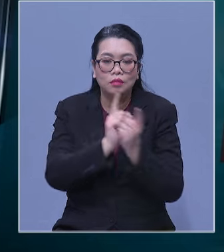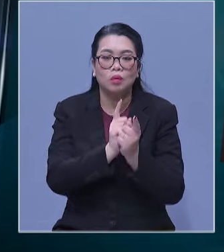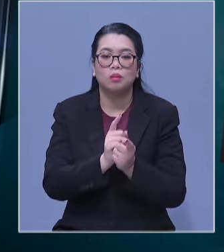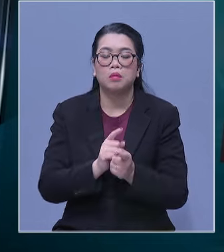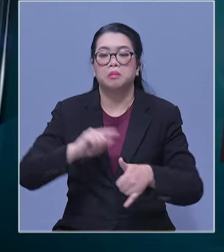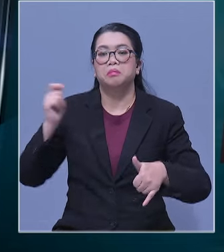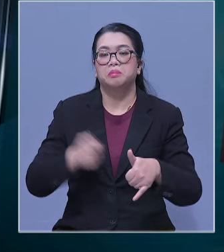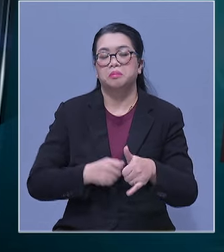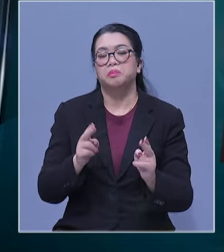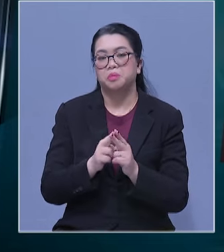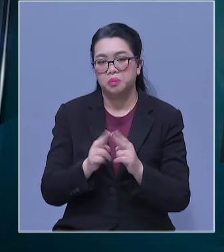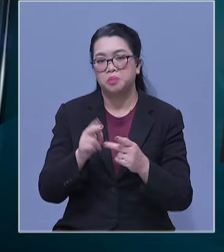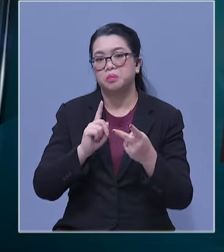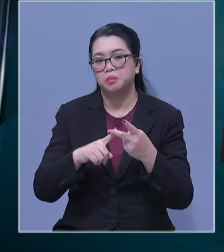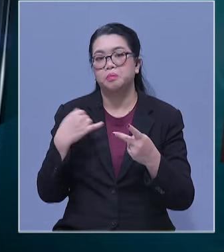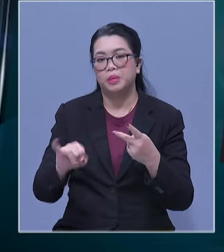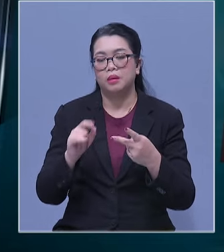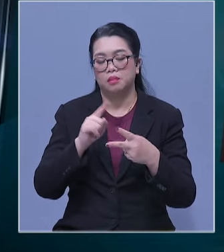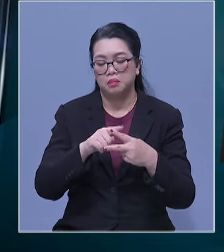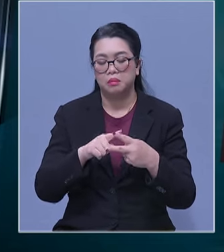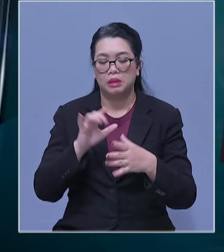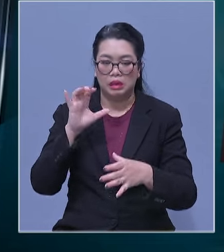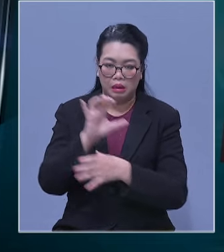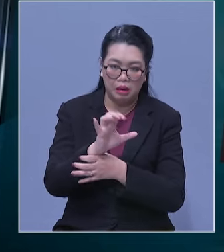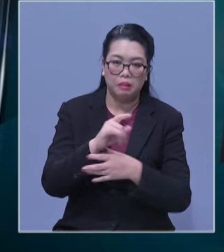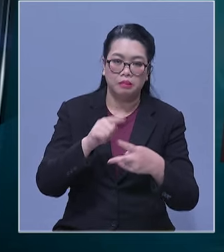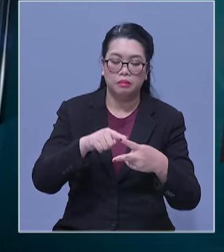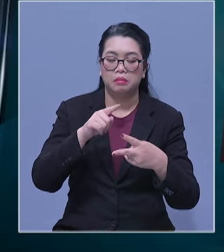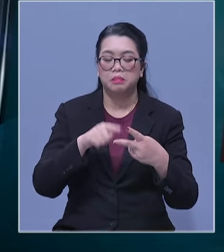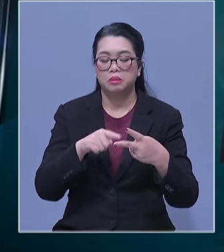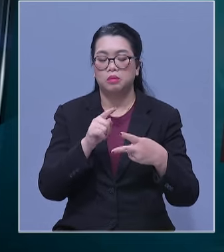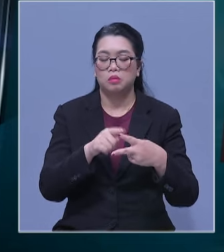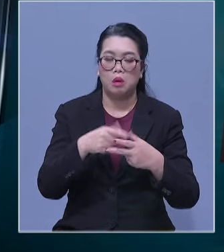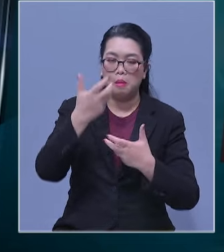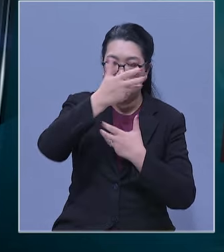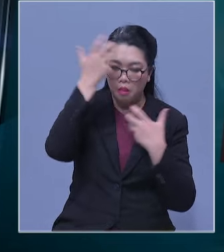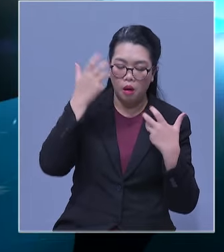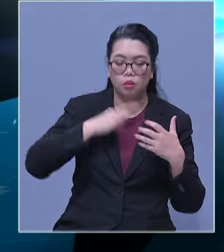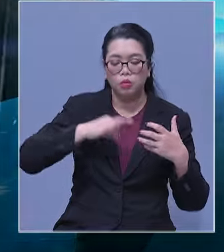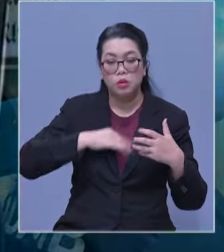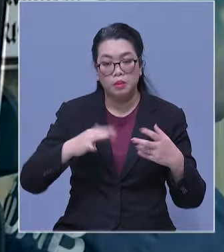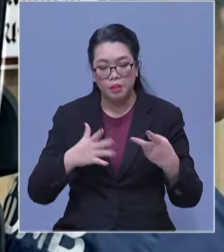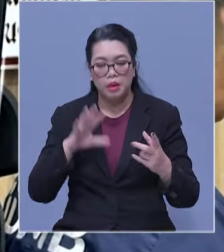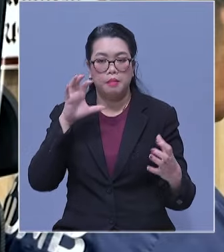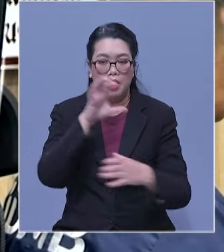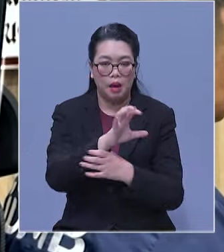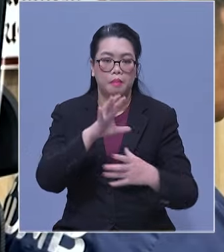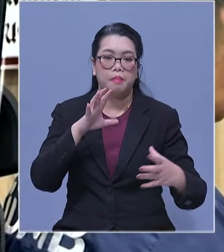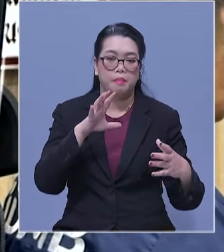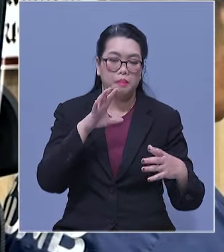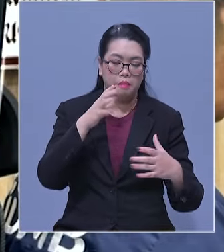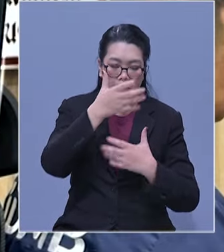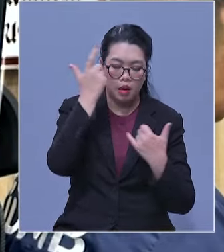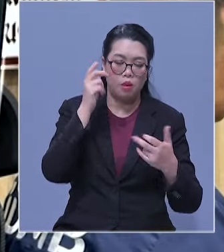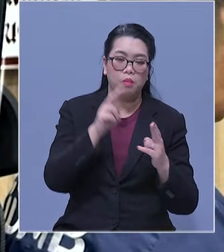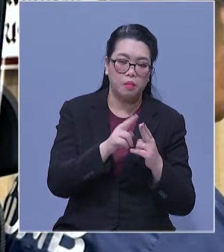เดียวค่ะข่มขืนกระทำชำราวผู้อื่นโดยใช้กำลังประทุษร้ายโดยผู้อื่นอยู่ในภาวะที่ไม่สามารถขัดขืนได้นะ